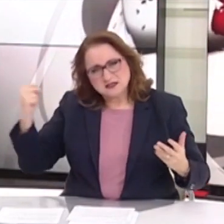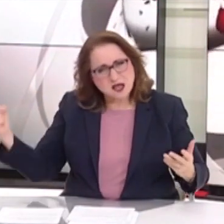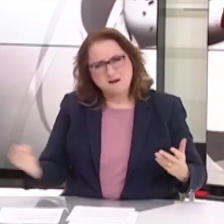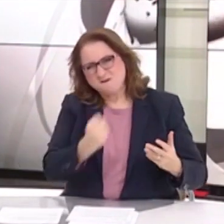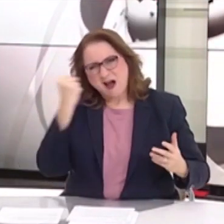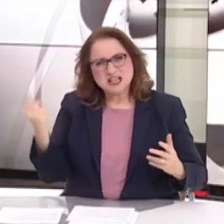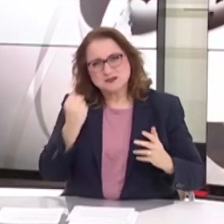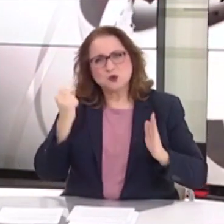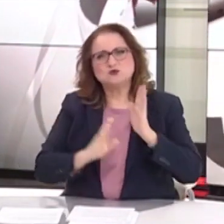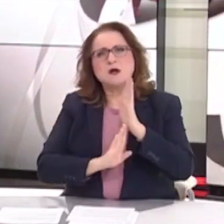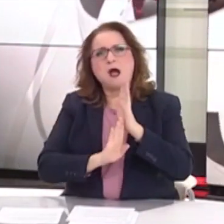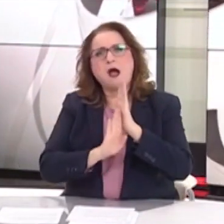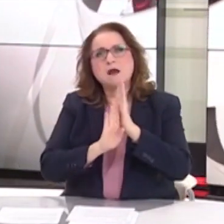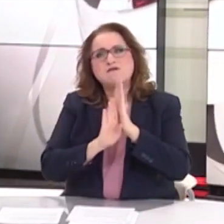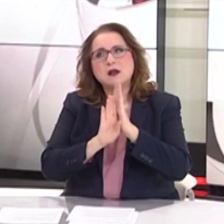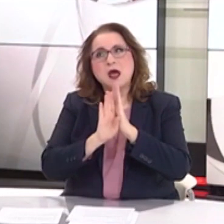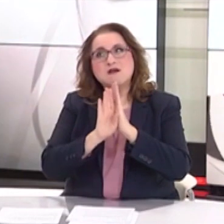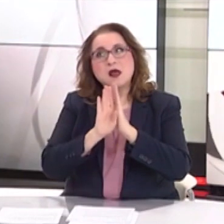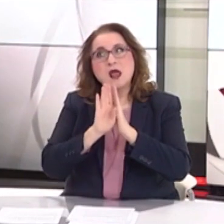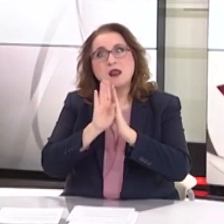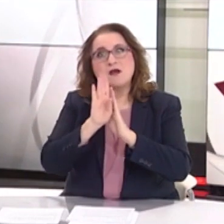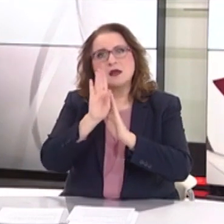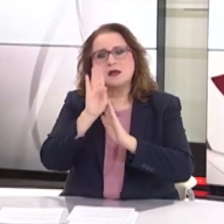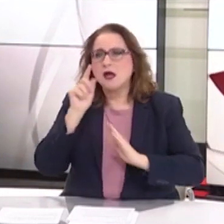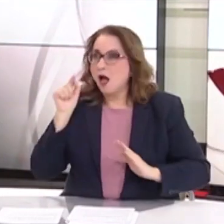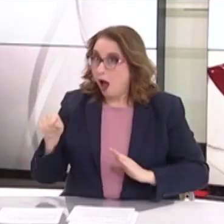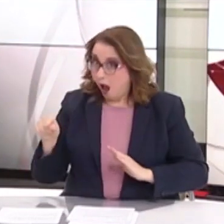λαϊκιστικής ακροδεξιάς, της αντιευρωπαϊκής